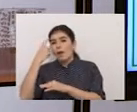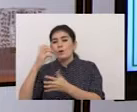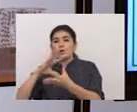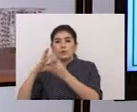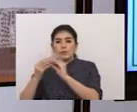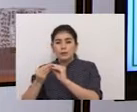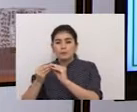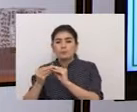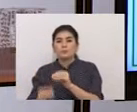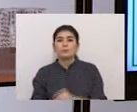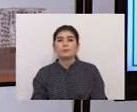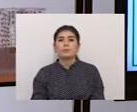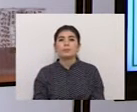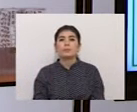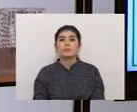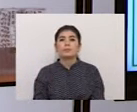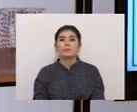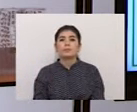axborotni ifodalaydi.